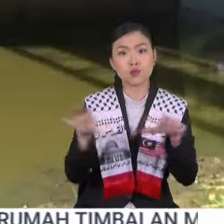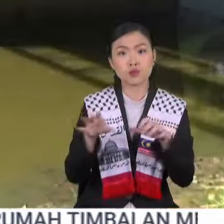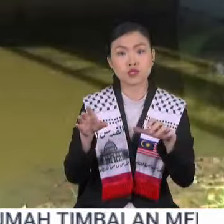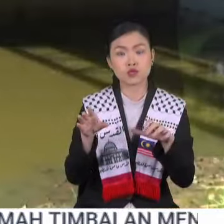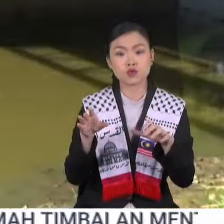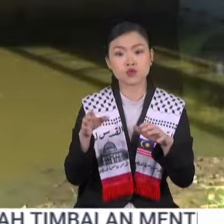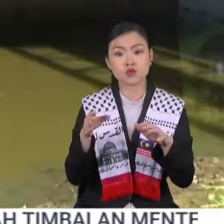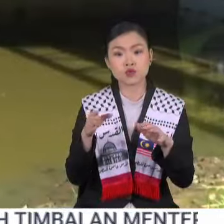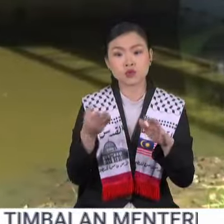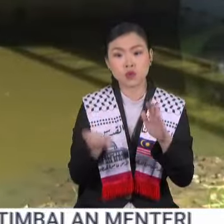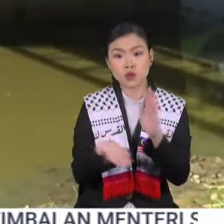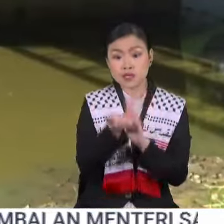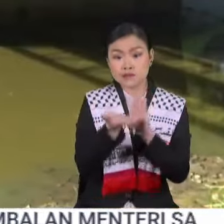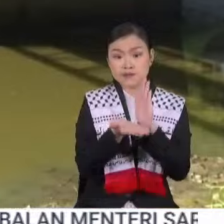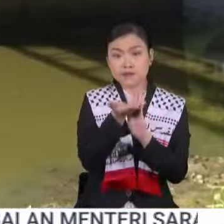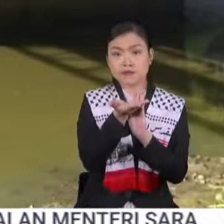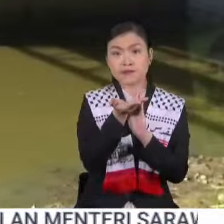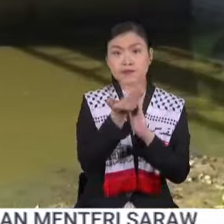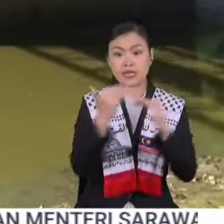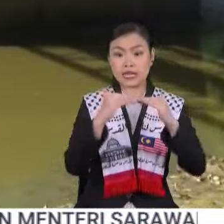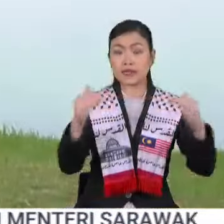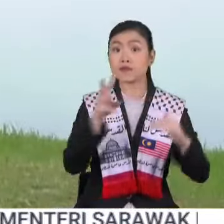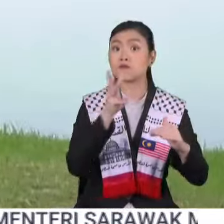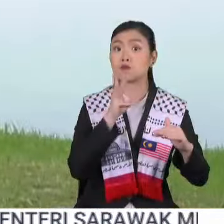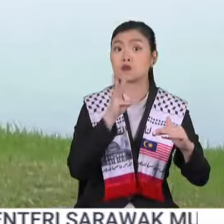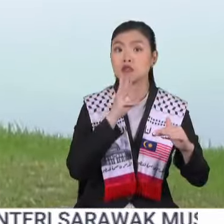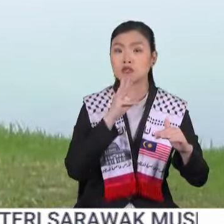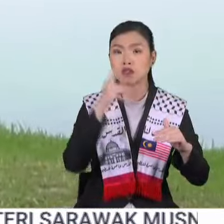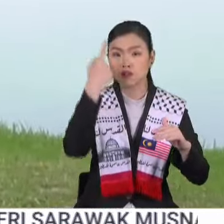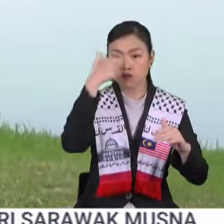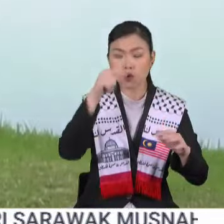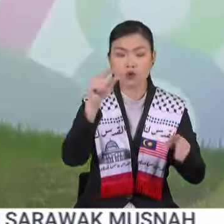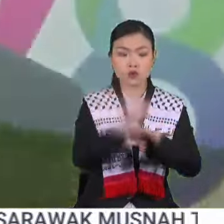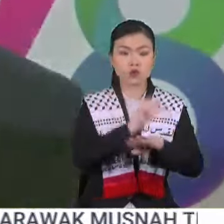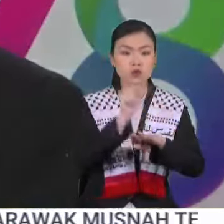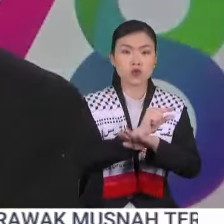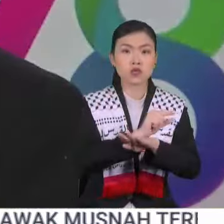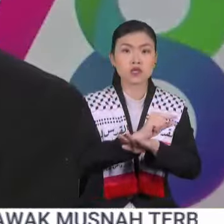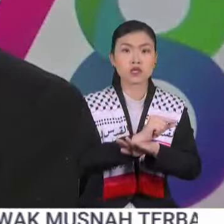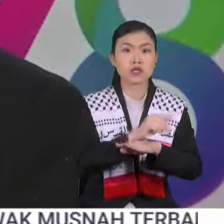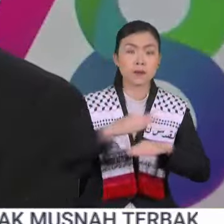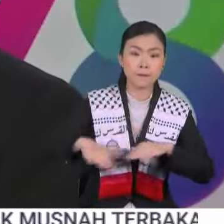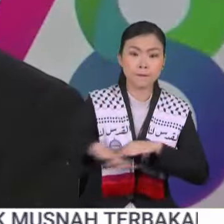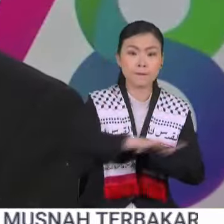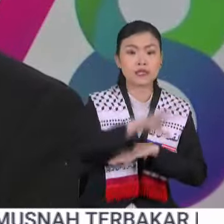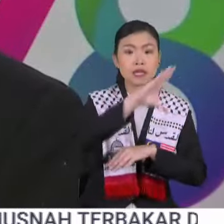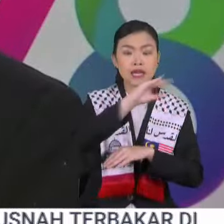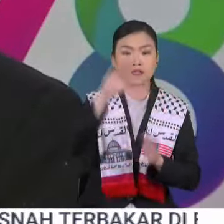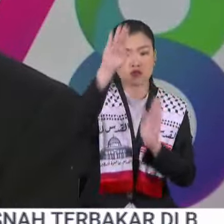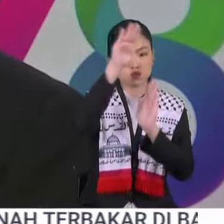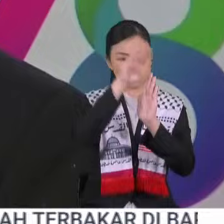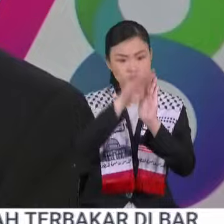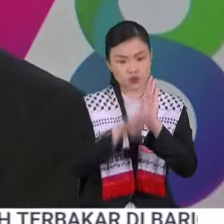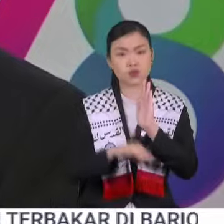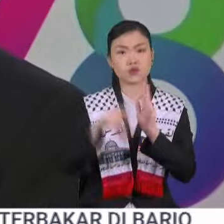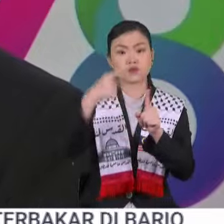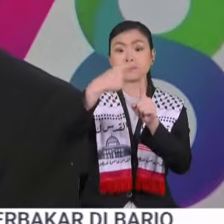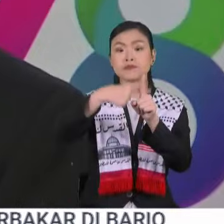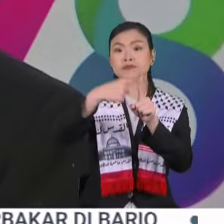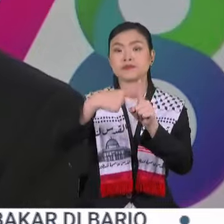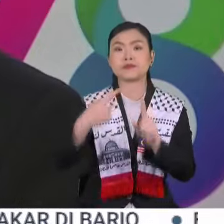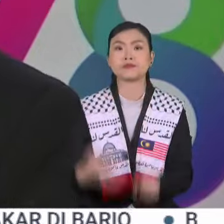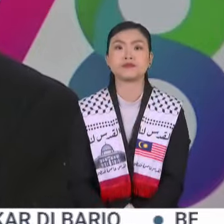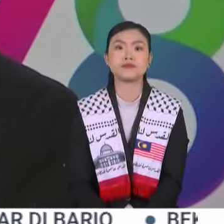meningkatkan paras air empangan bagi kegunaan domestik dan pertanian sekaligus menurunkan suhu.